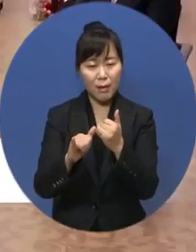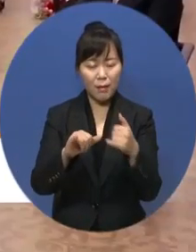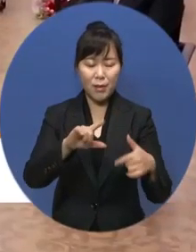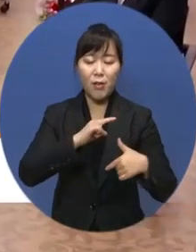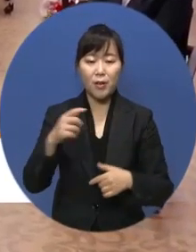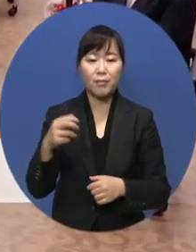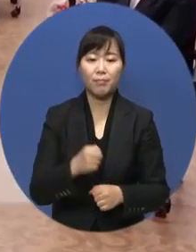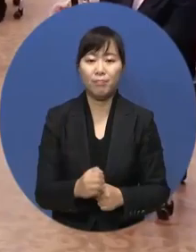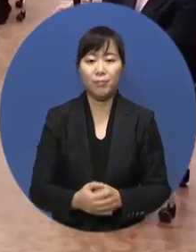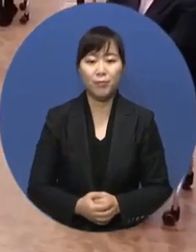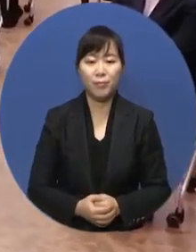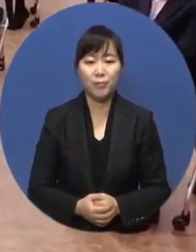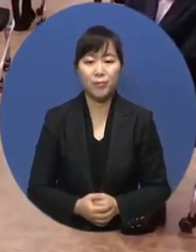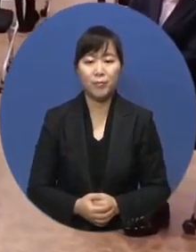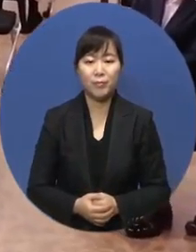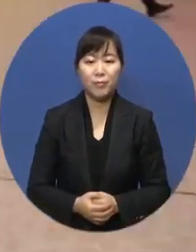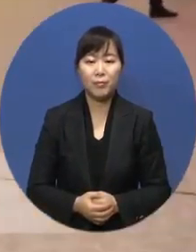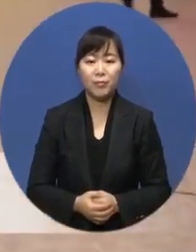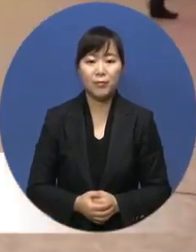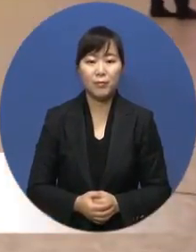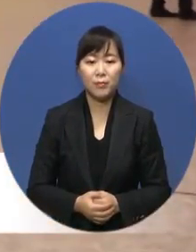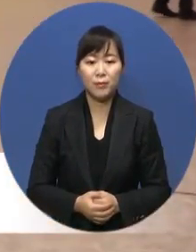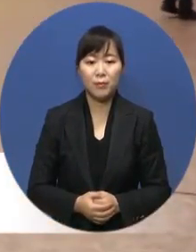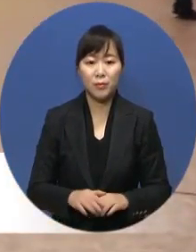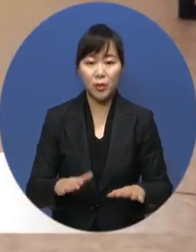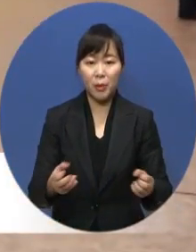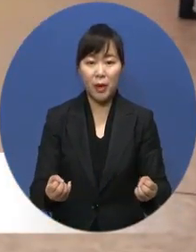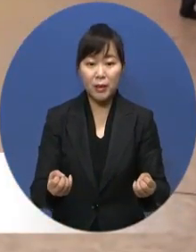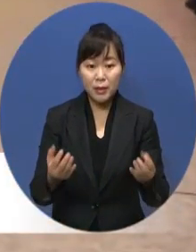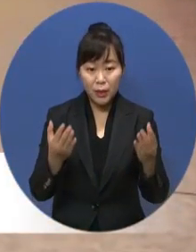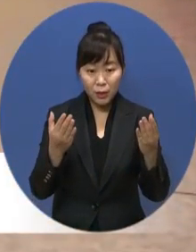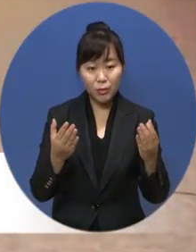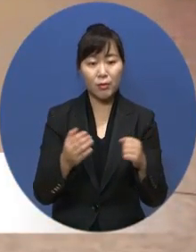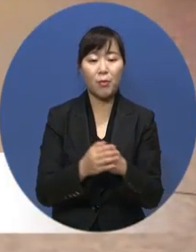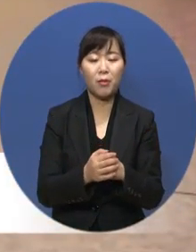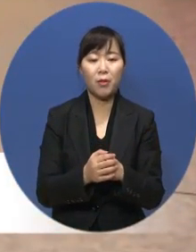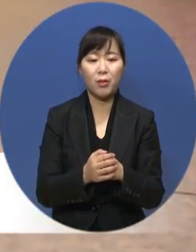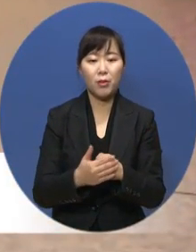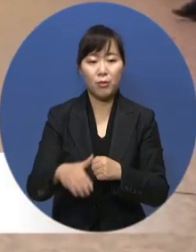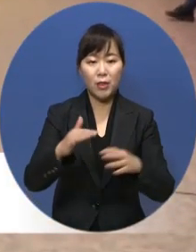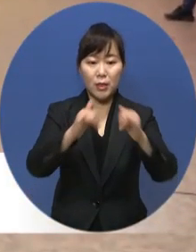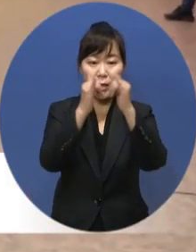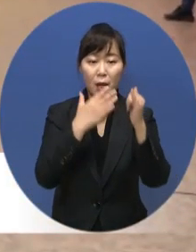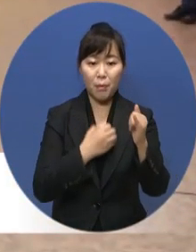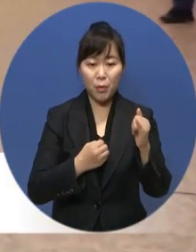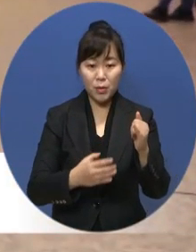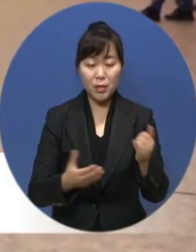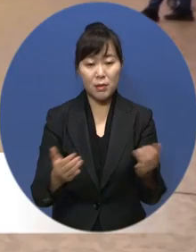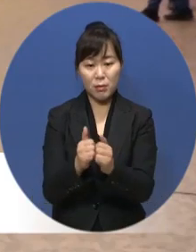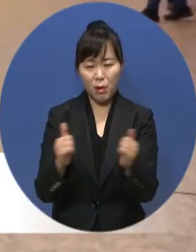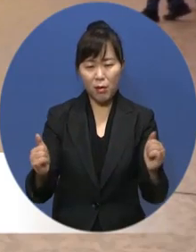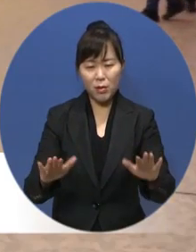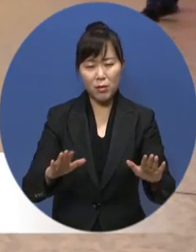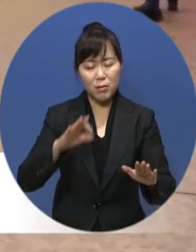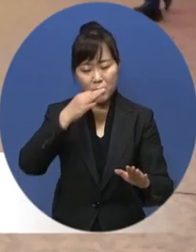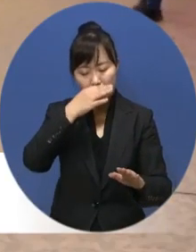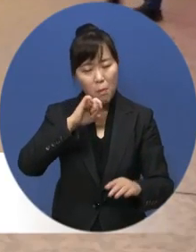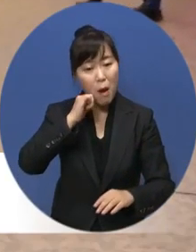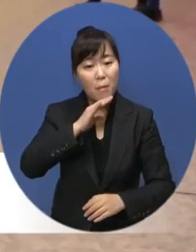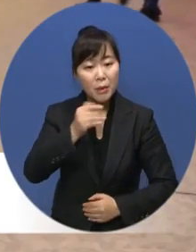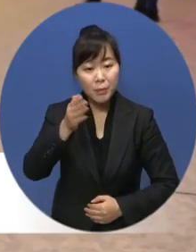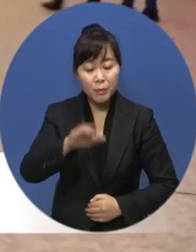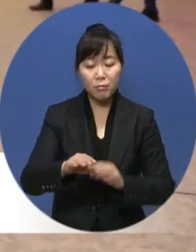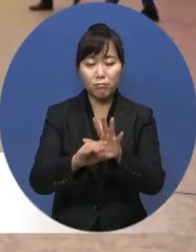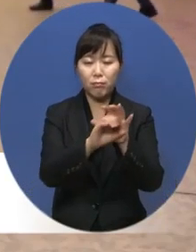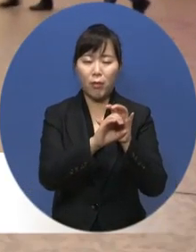영예를 안았습니다. 이 행사는 우리 그 사회복지 종사자들이 힘들고 어렵지만 이